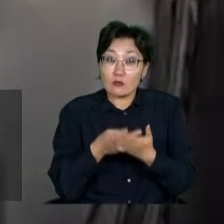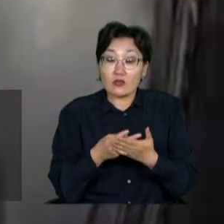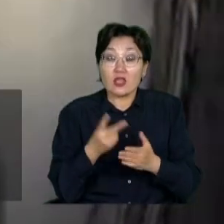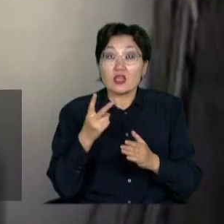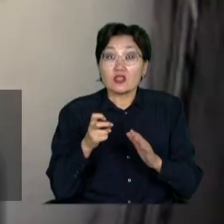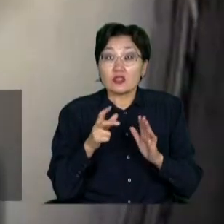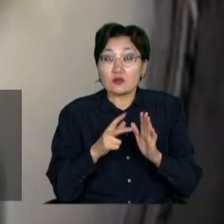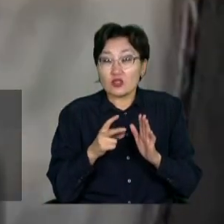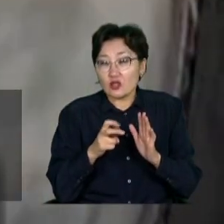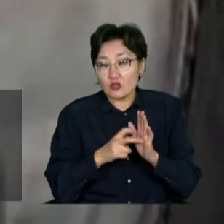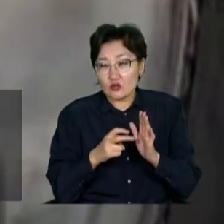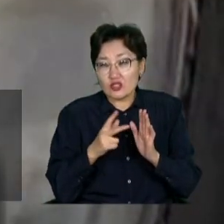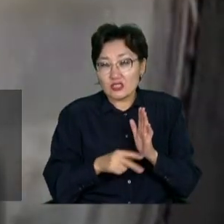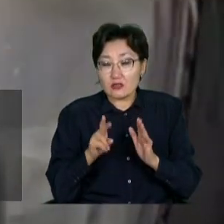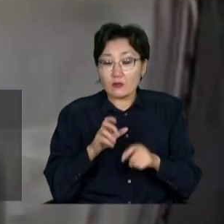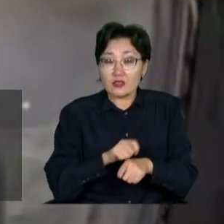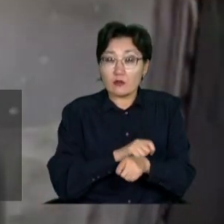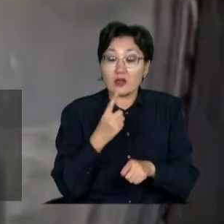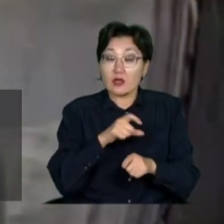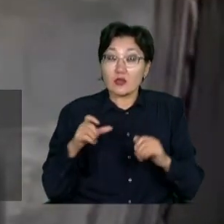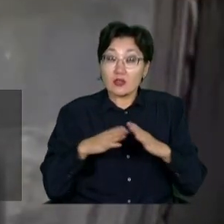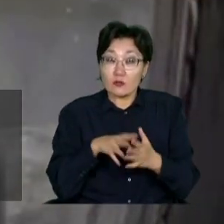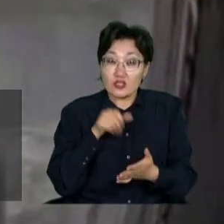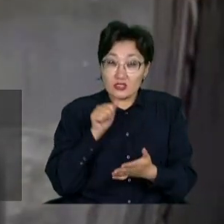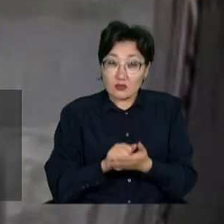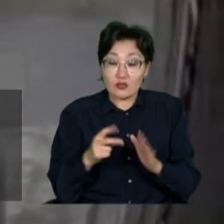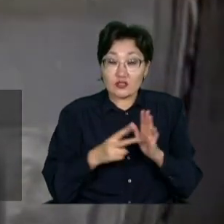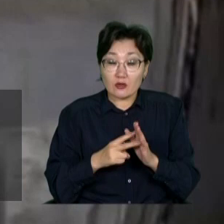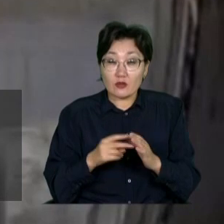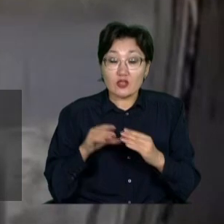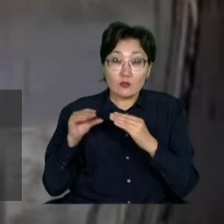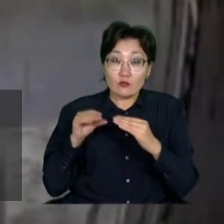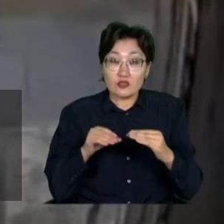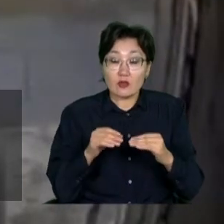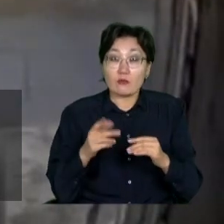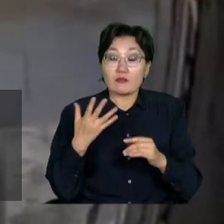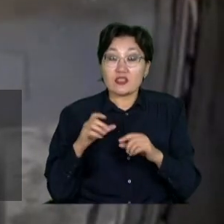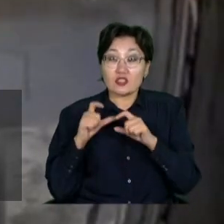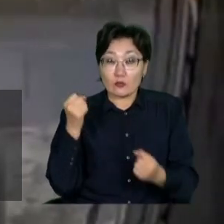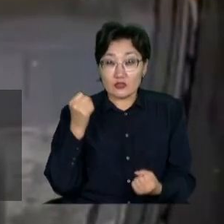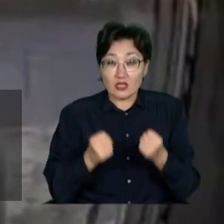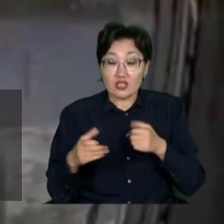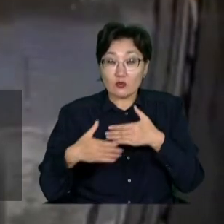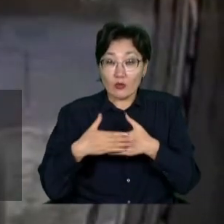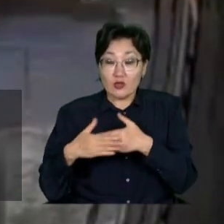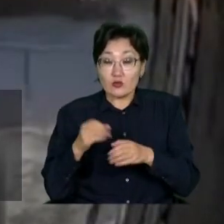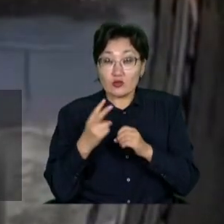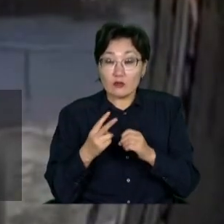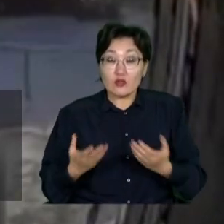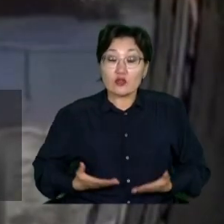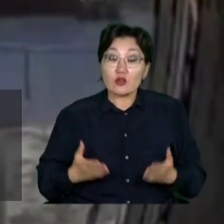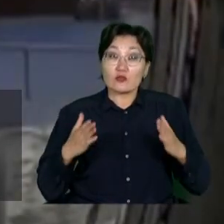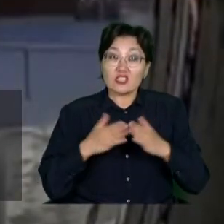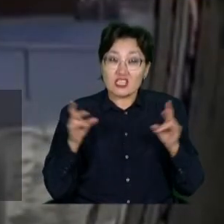280 шаршы метрлік бір қабатты ғимарат қирап қалған еді. Одан бөлек 7 жеңіл көлік пен 5 жүк көлігі және жақын маңдағы 12 тұрғын